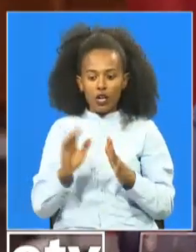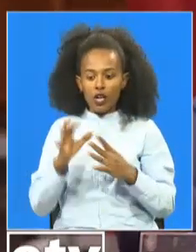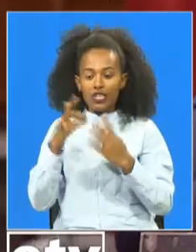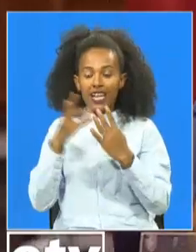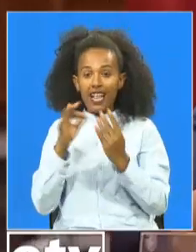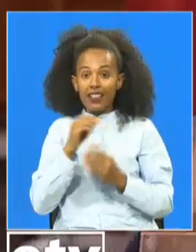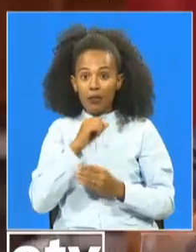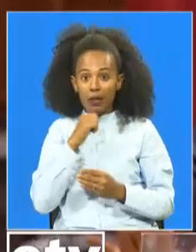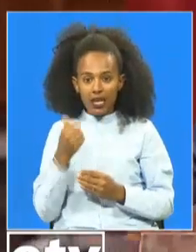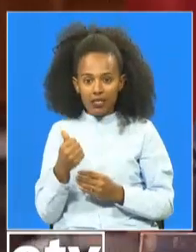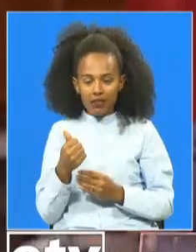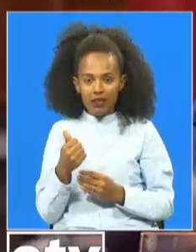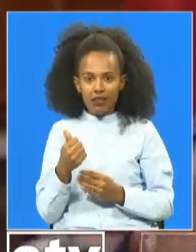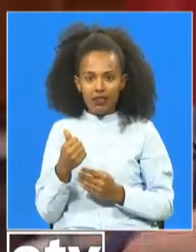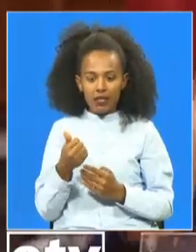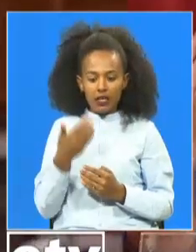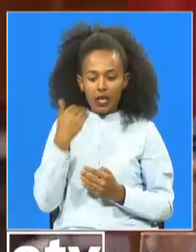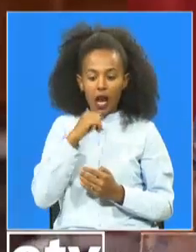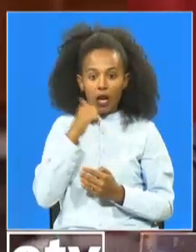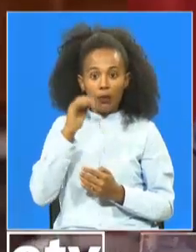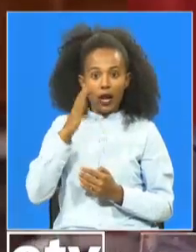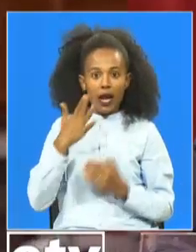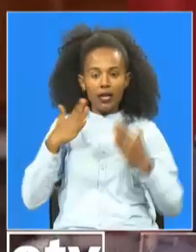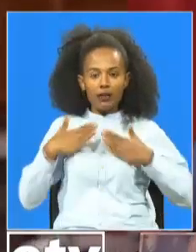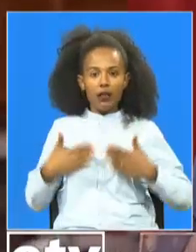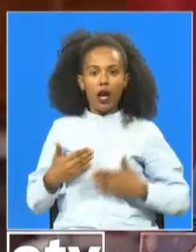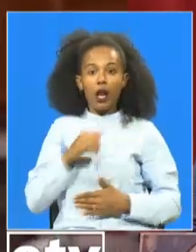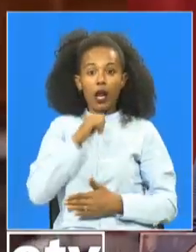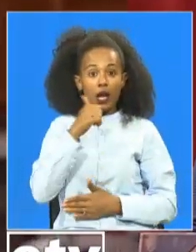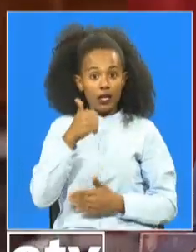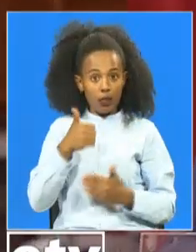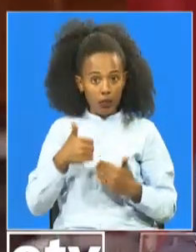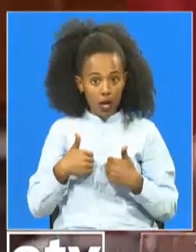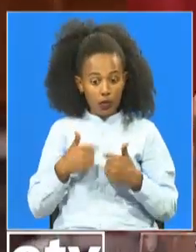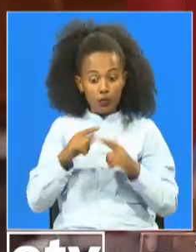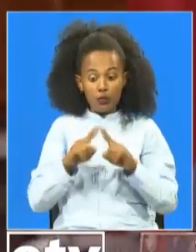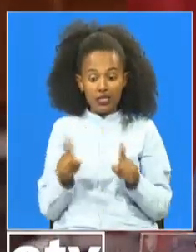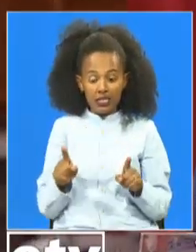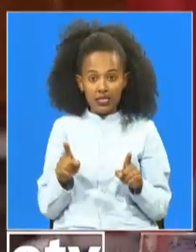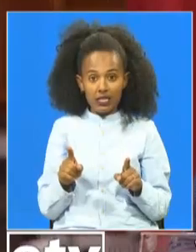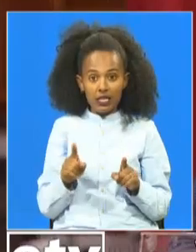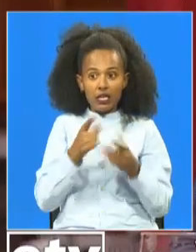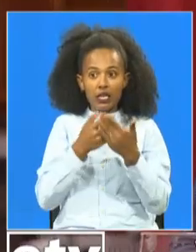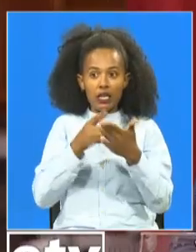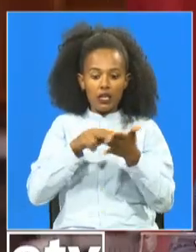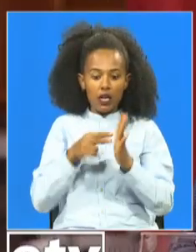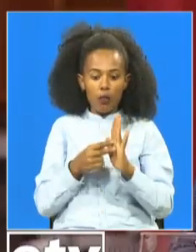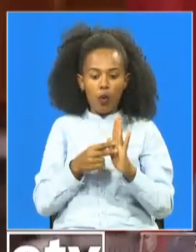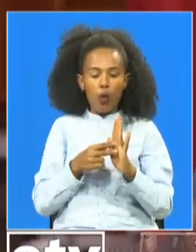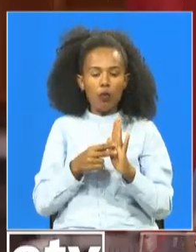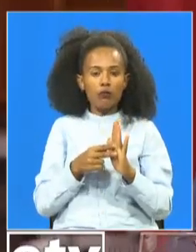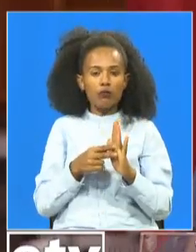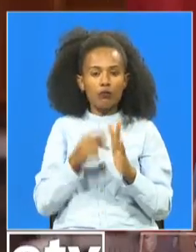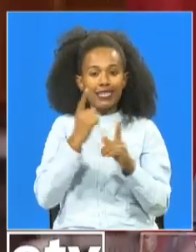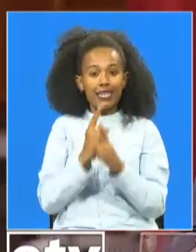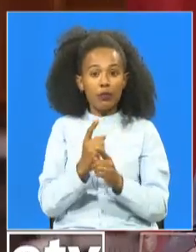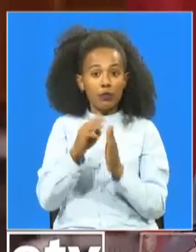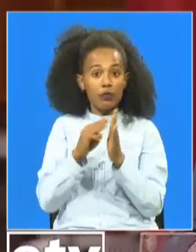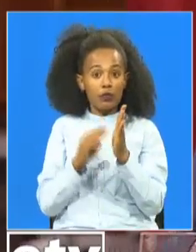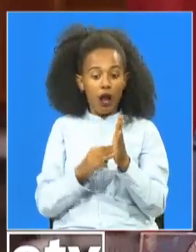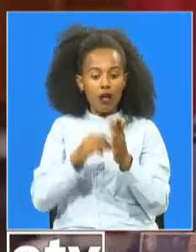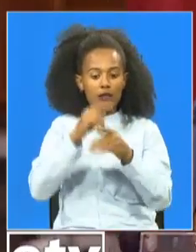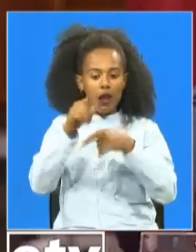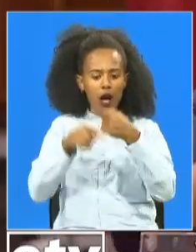ያልተመረጠ ያልነበረ አይነት አካል አይደለም ያለው። ግን ያ ደግሞ በተገቢው ስርዓትና